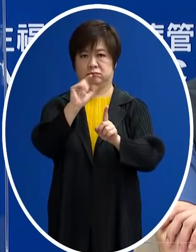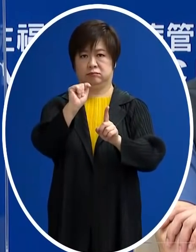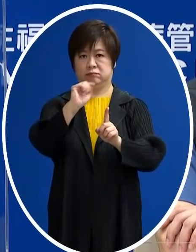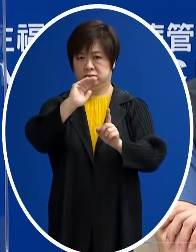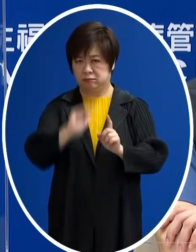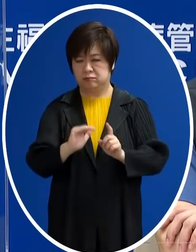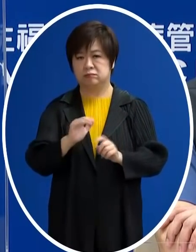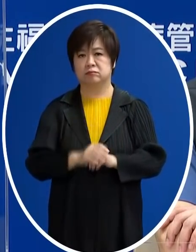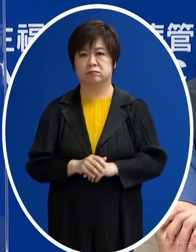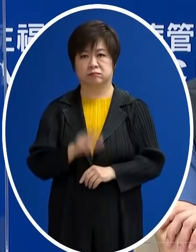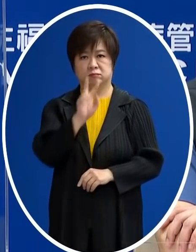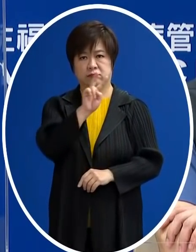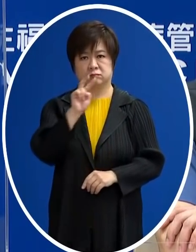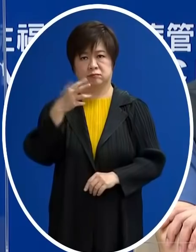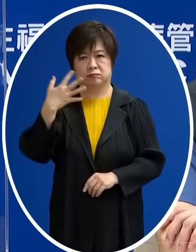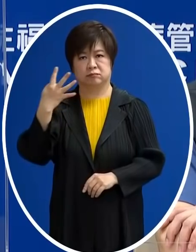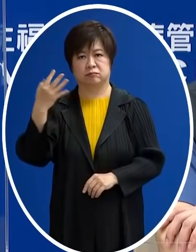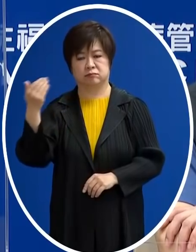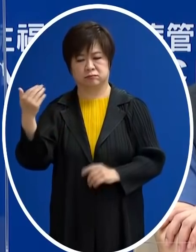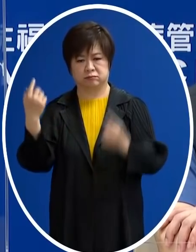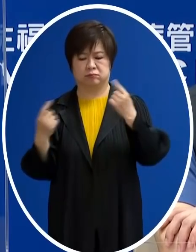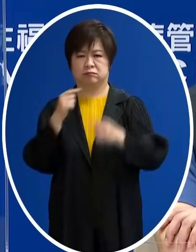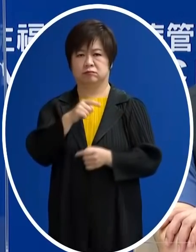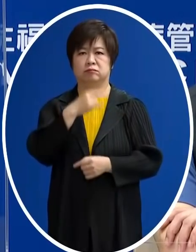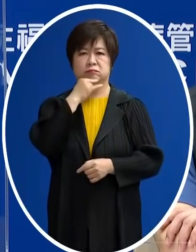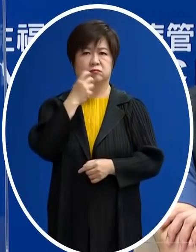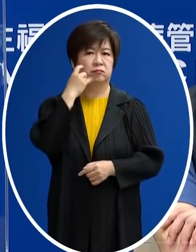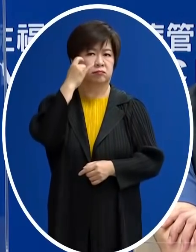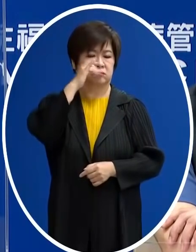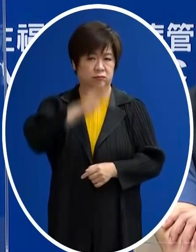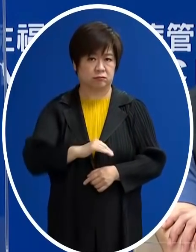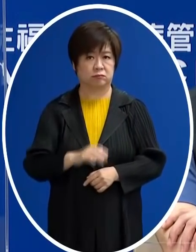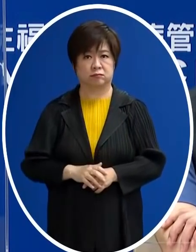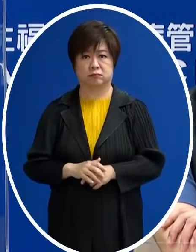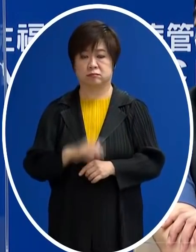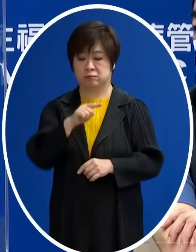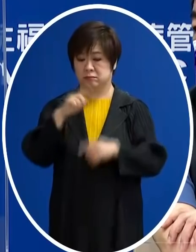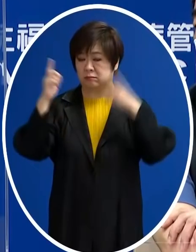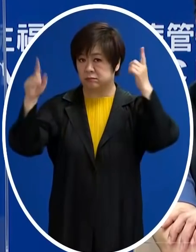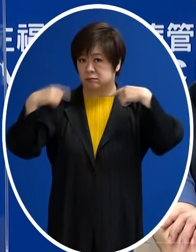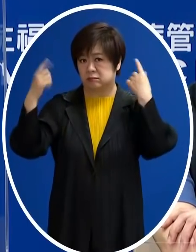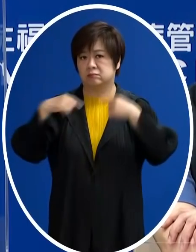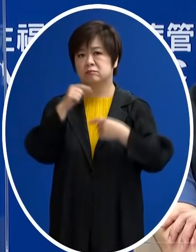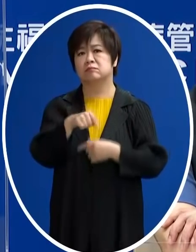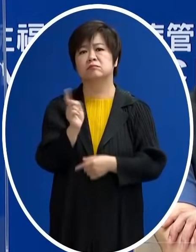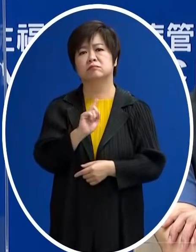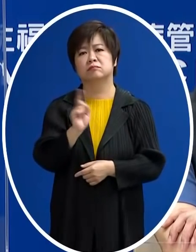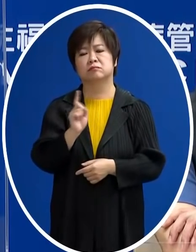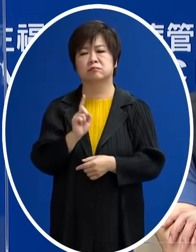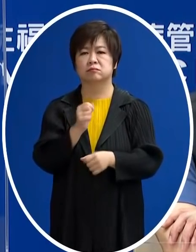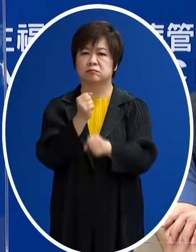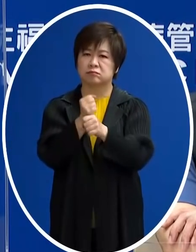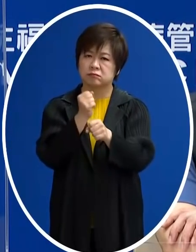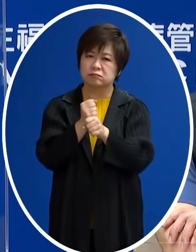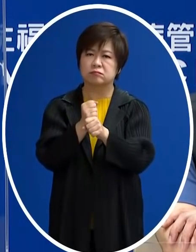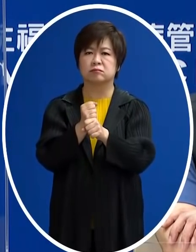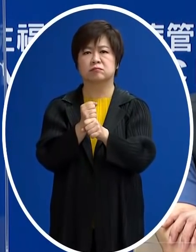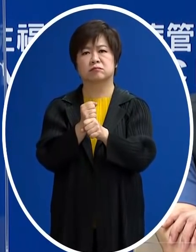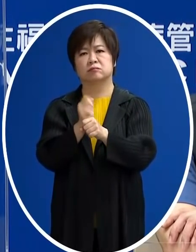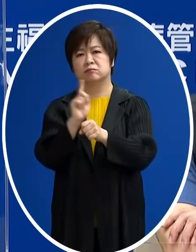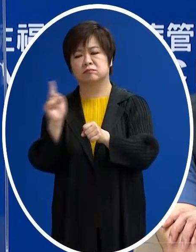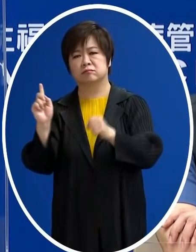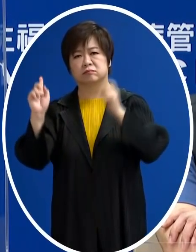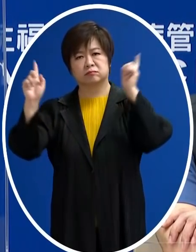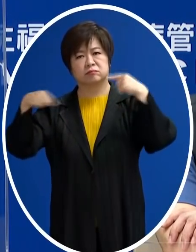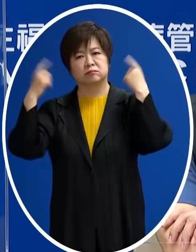低，比这个22849要低。那22852常常就在他们哈，就等于是要工作啦什么哈，都